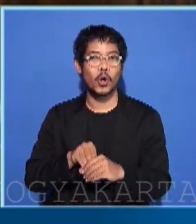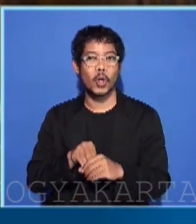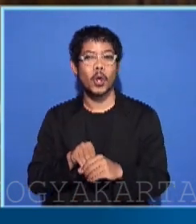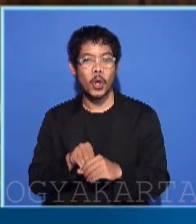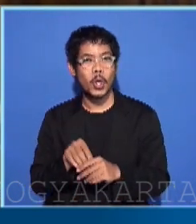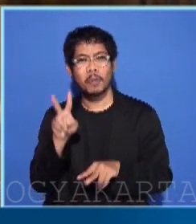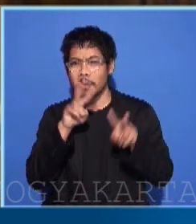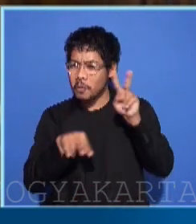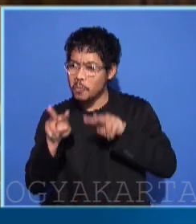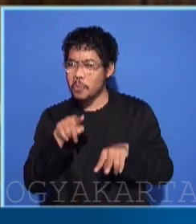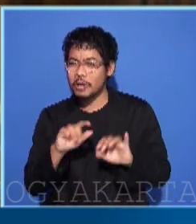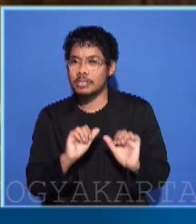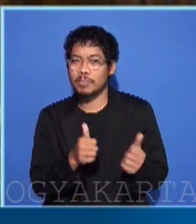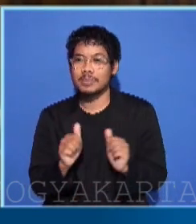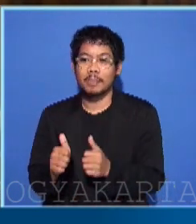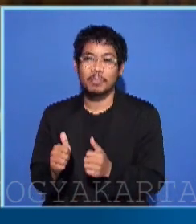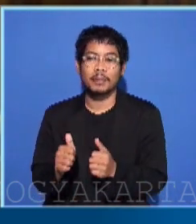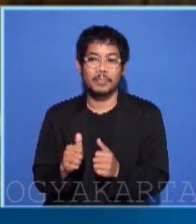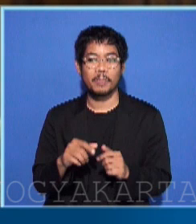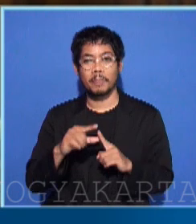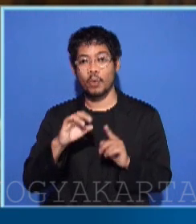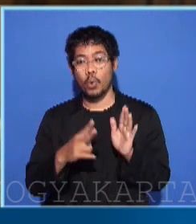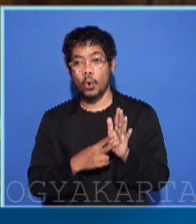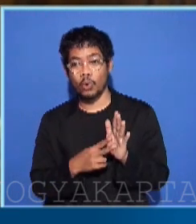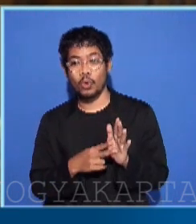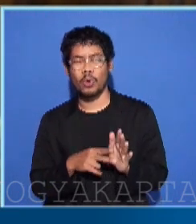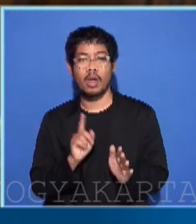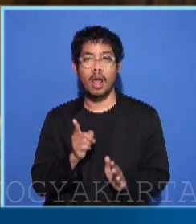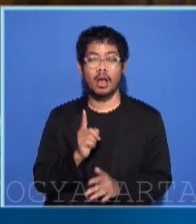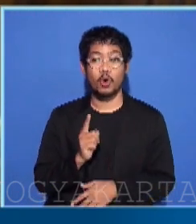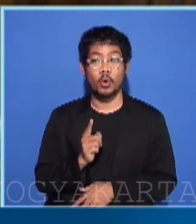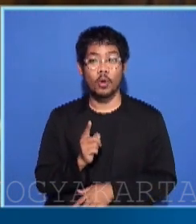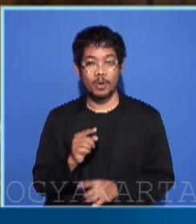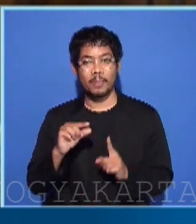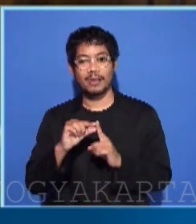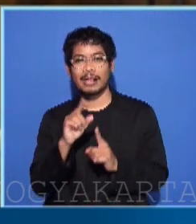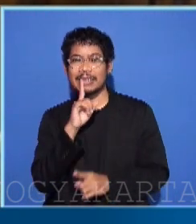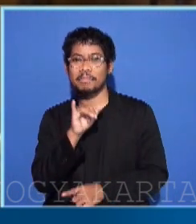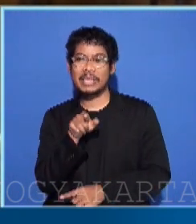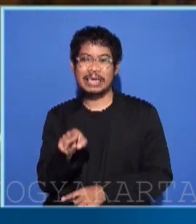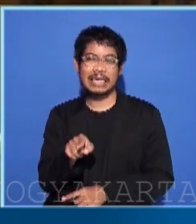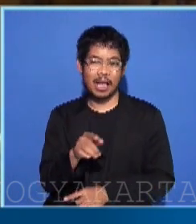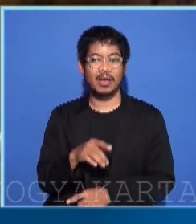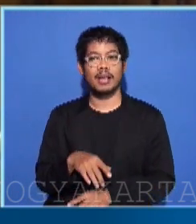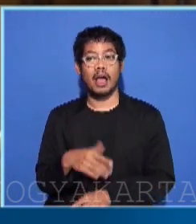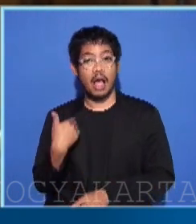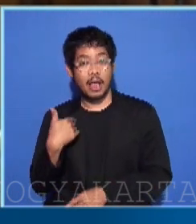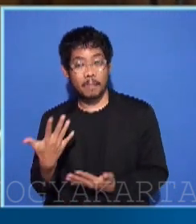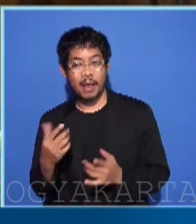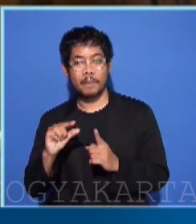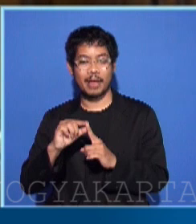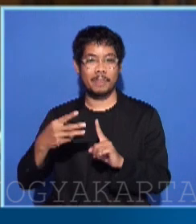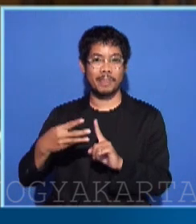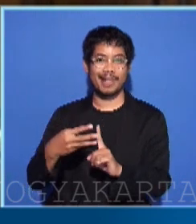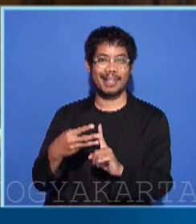pemantauan persiapan PON dan sebagainya atau seperti apa? Kurang lebih kalau untuk pelatih-pelatihnya kurang lebih seperti itu juga nanti dari PB, ya dari PB sendiri kan